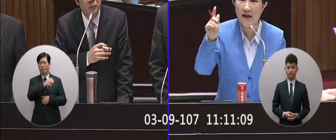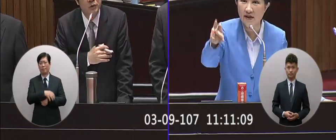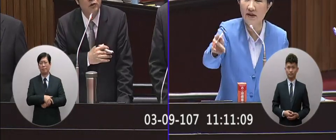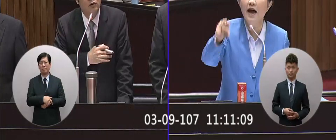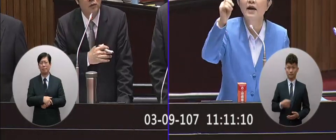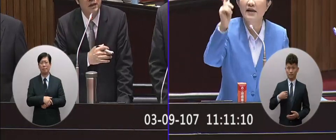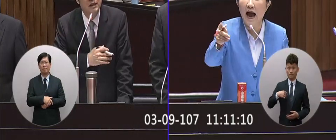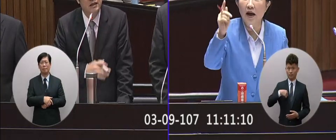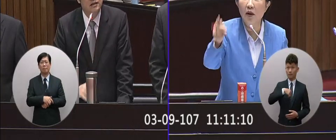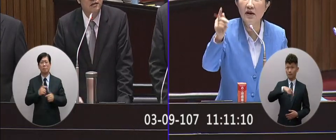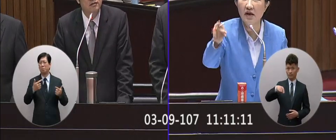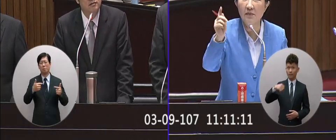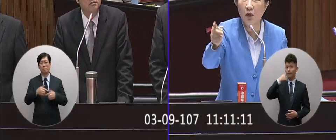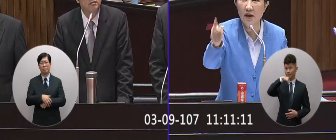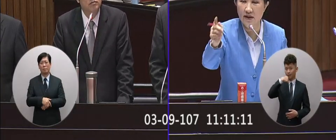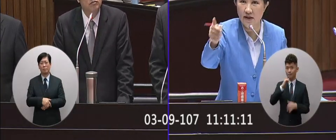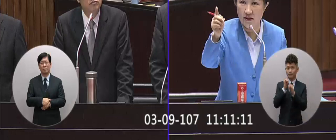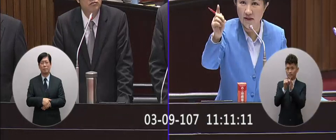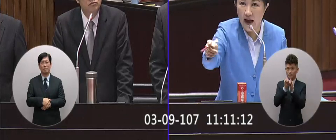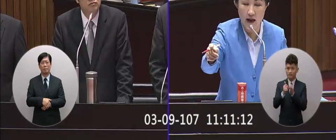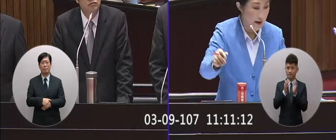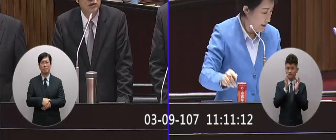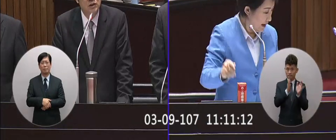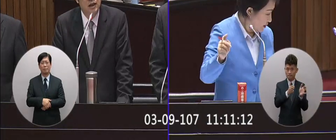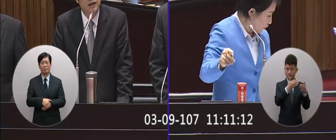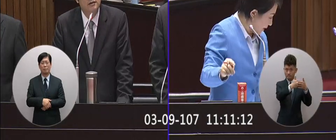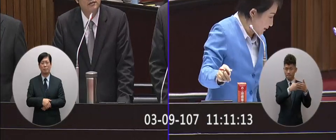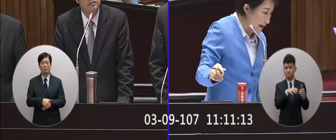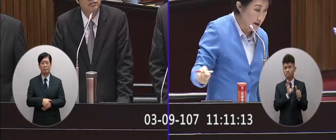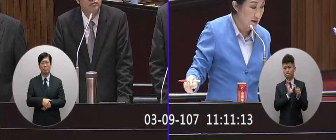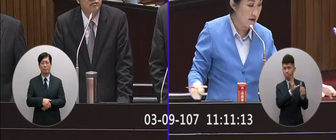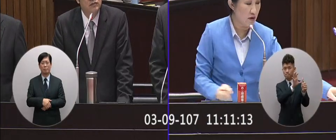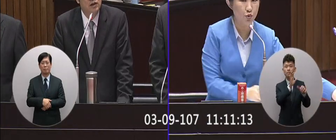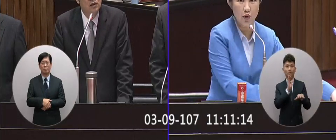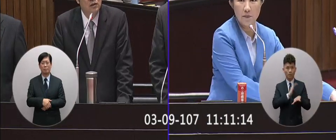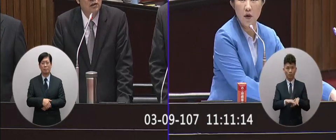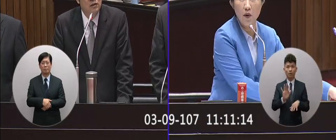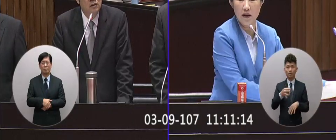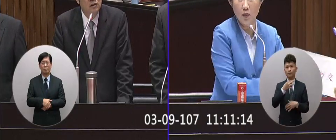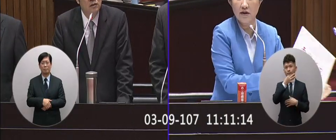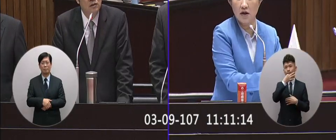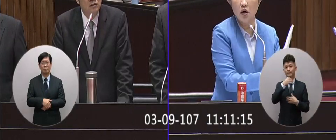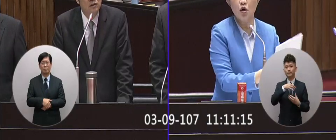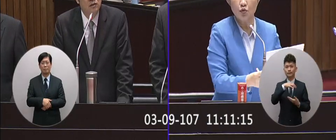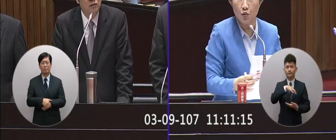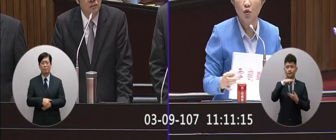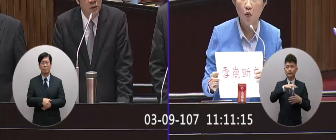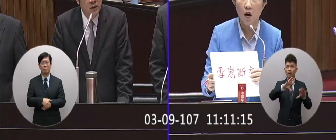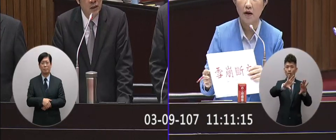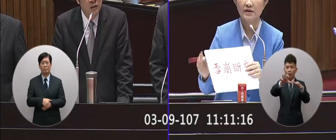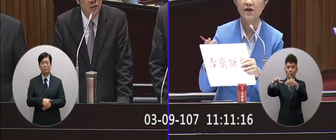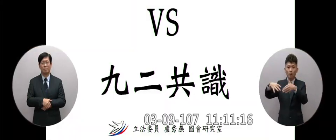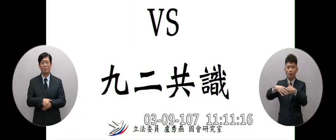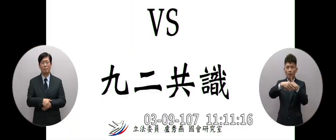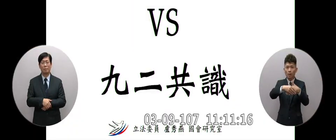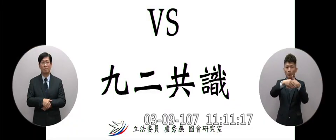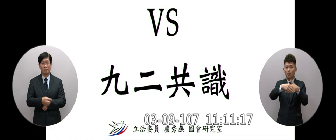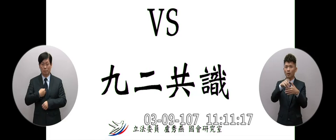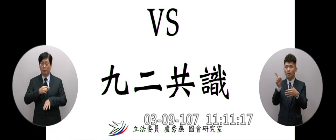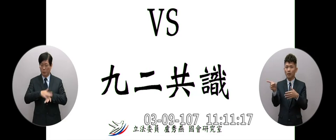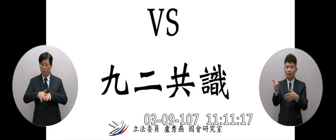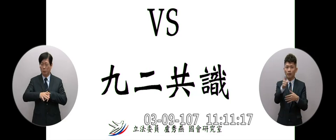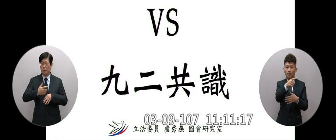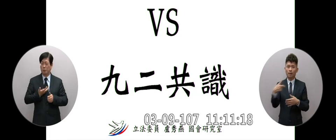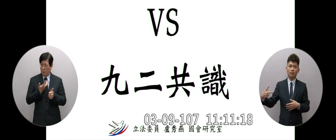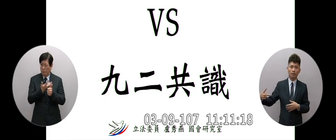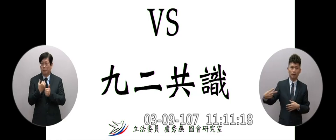说 我们台湾人民会谴责他， 是 但是我们担心的是血崩断交，如果继梵蒂冈之